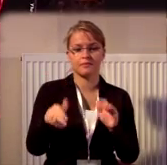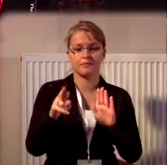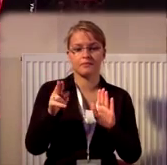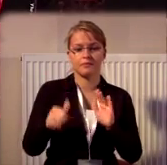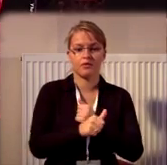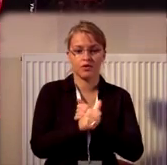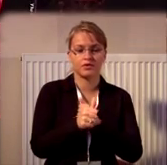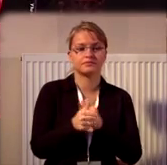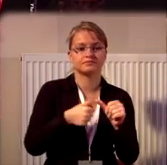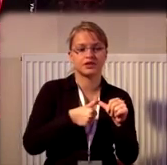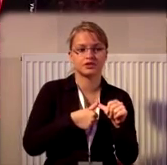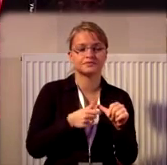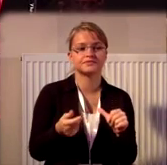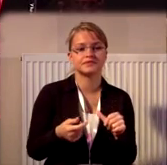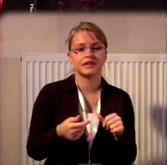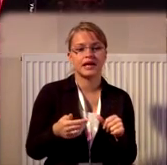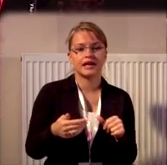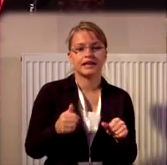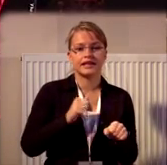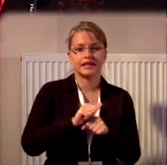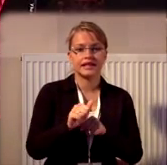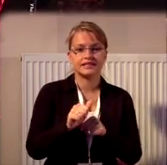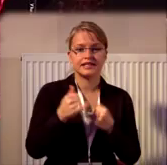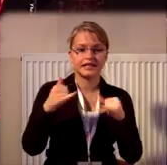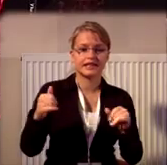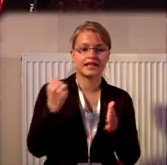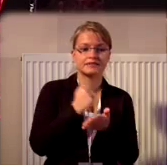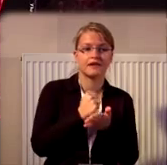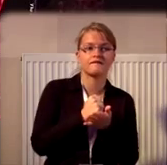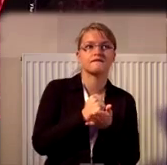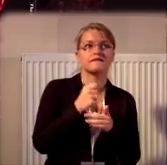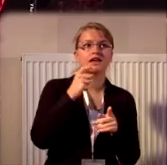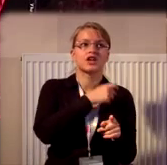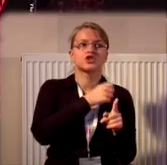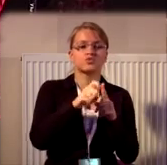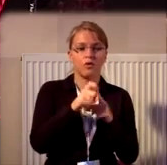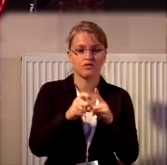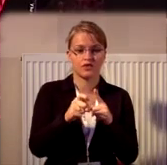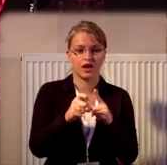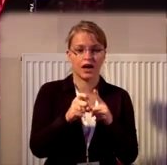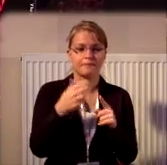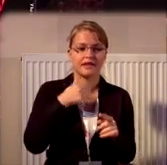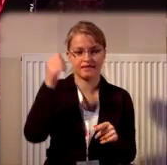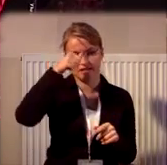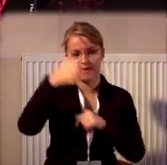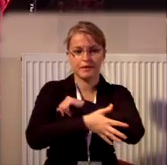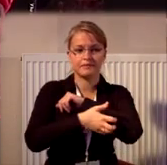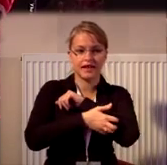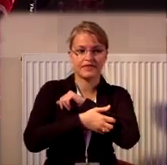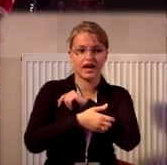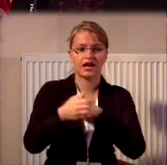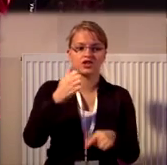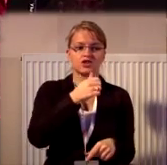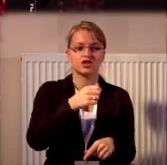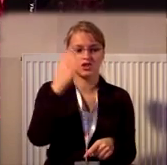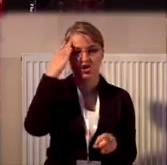Po pierwsze, ograniczona jest sfera słowno-pojęciowa. My to w skrócie nazywamy ubóstwo słownikowe. Po prostu